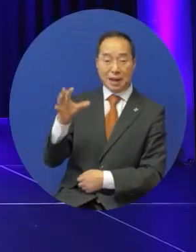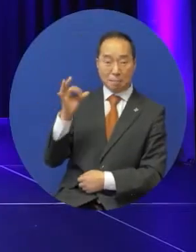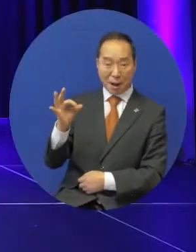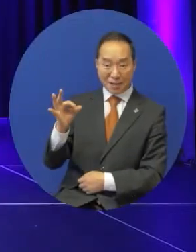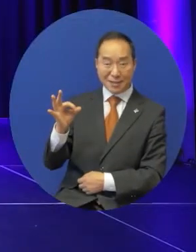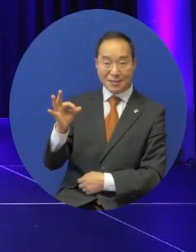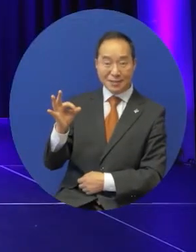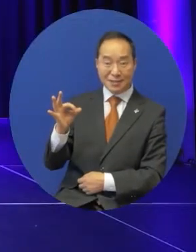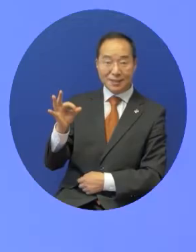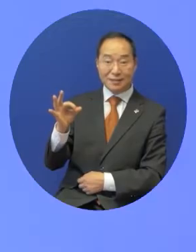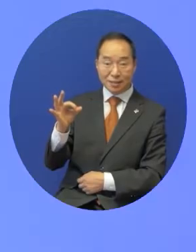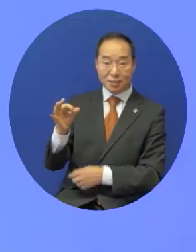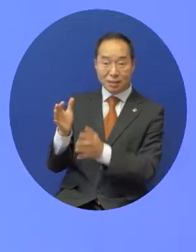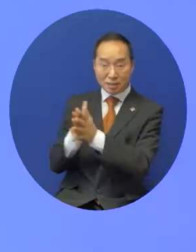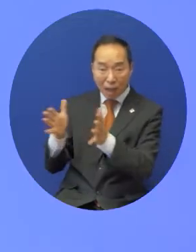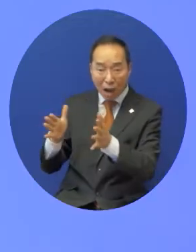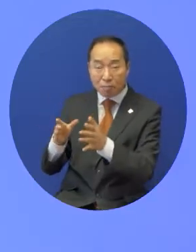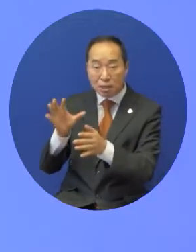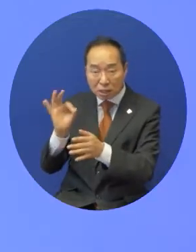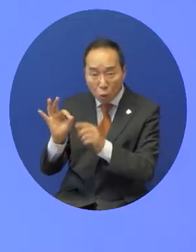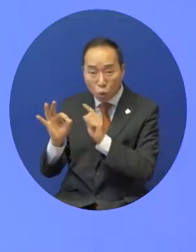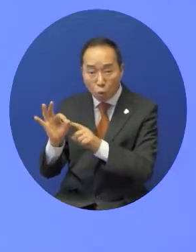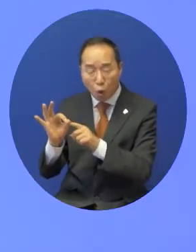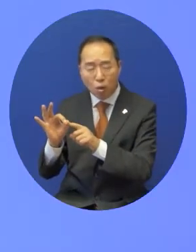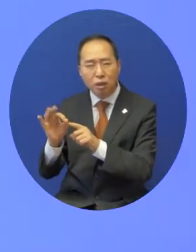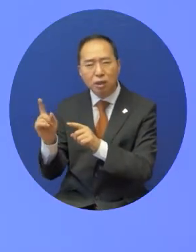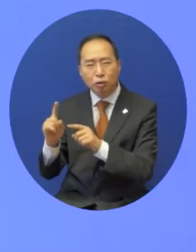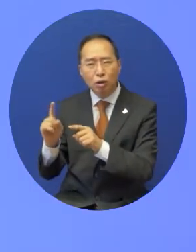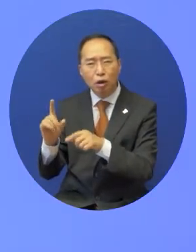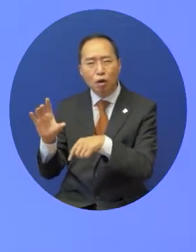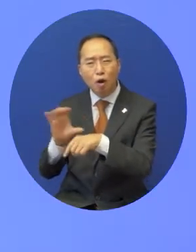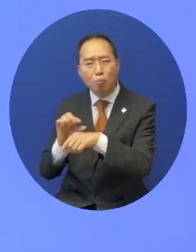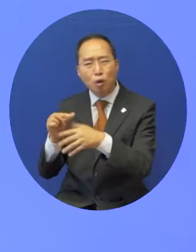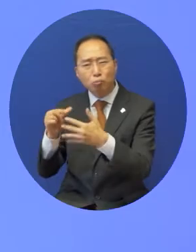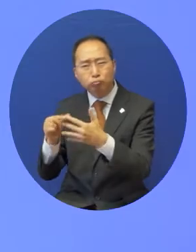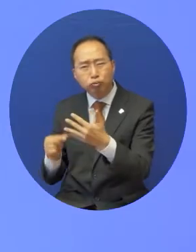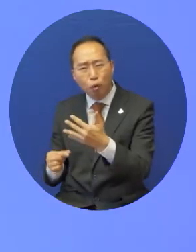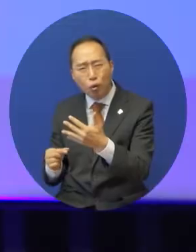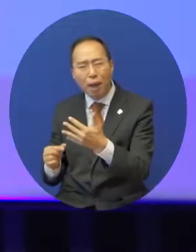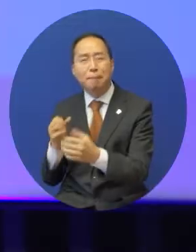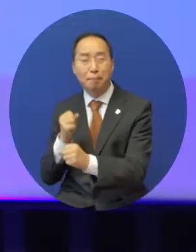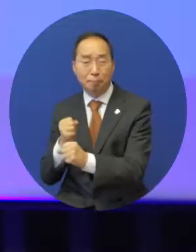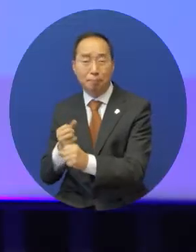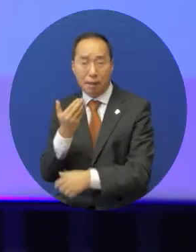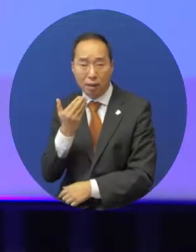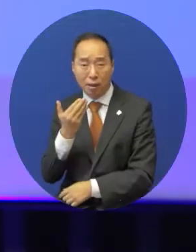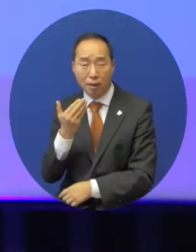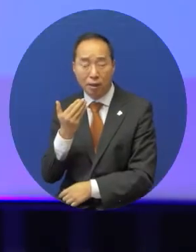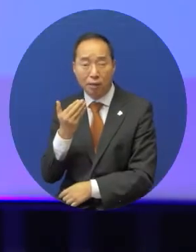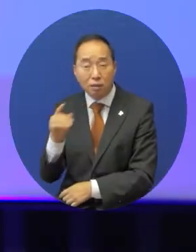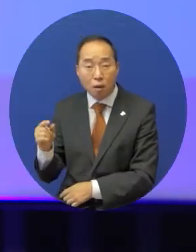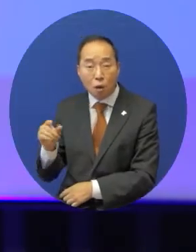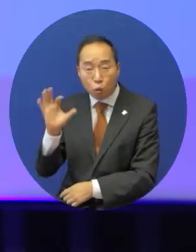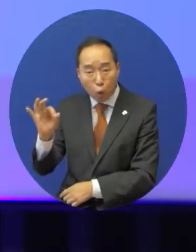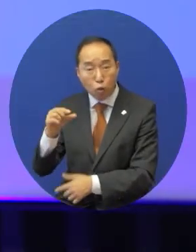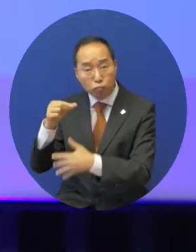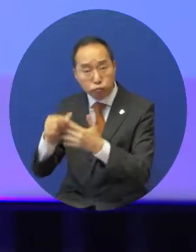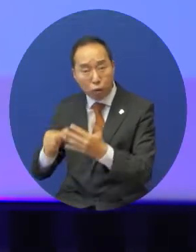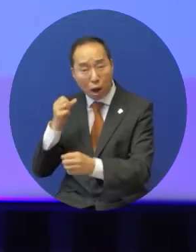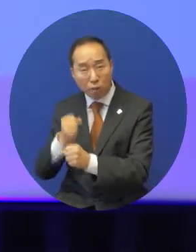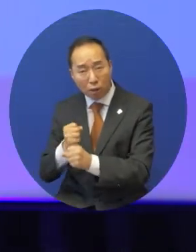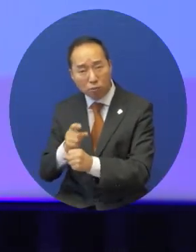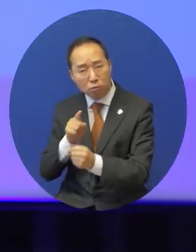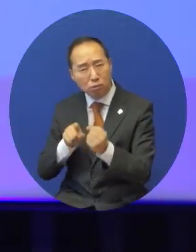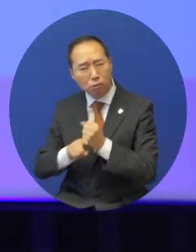일단 디지털 머니가 되면 이 디지털 돈도 프로그램이 가능한 거죠. 돈을 프로그램 가능하다는 건 또